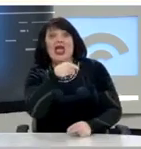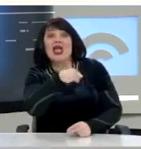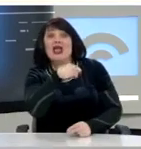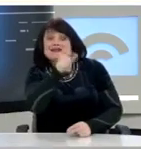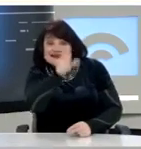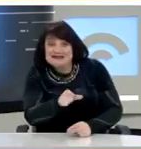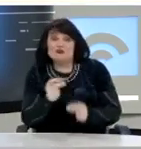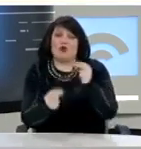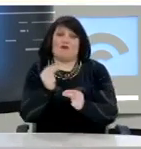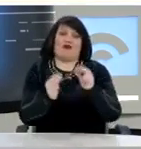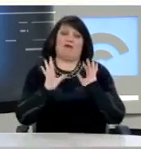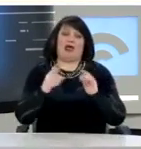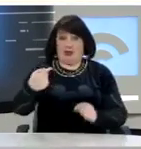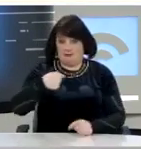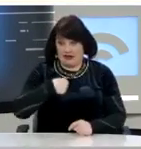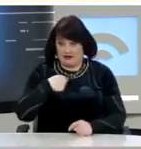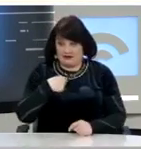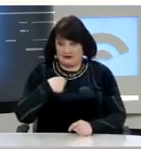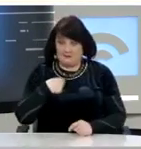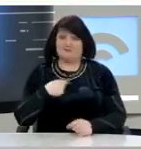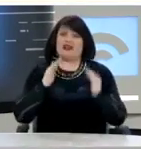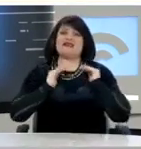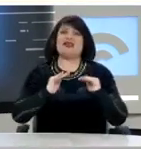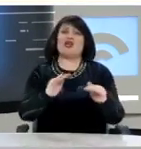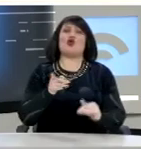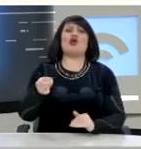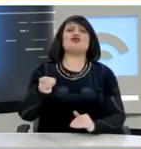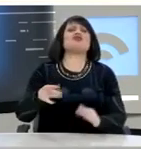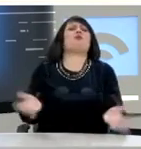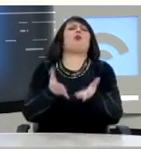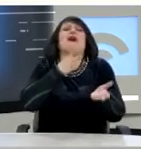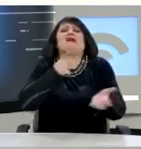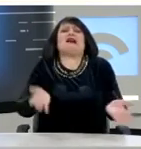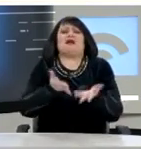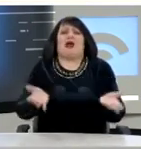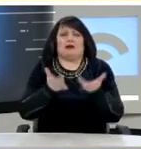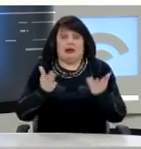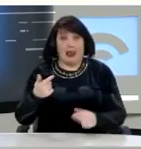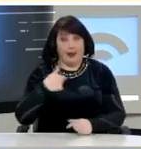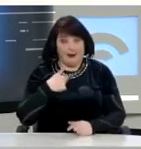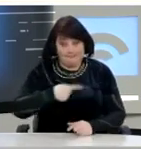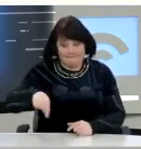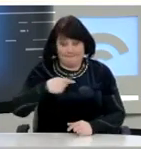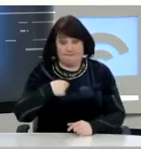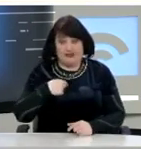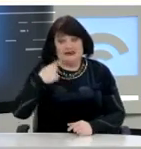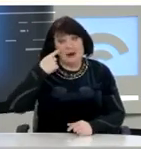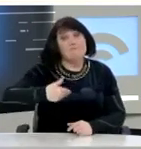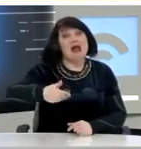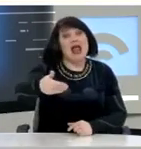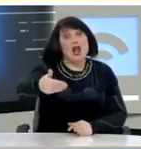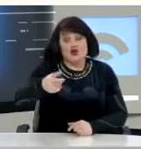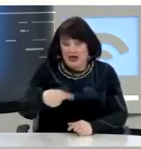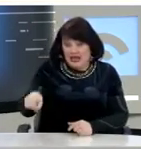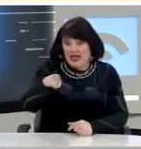είστε το πρόβλημα. Εμείς είμαστε η σταθερότητα, εσείς σας αρέσει η επιπολαιότητα. Εμείς κοιτάμε το μέλλον και